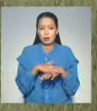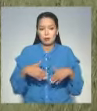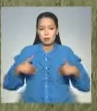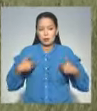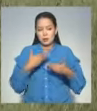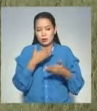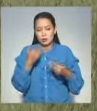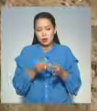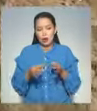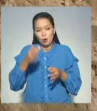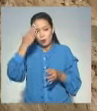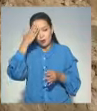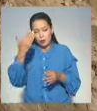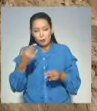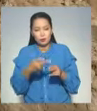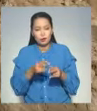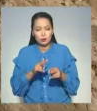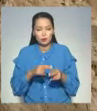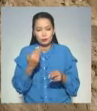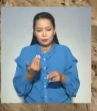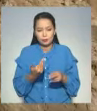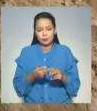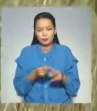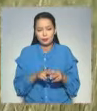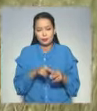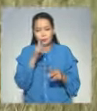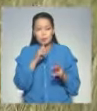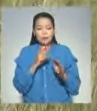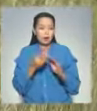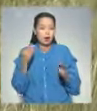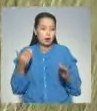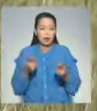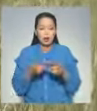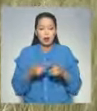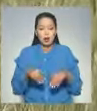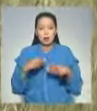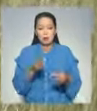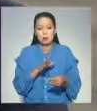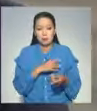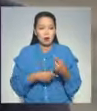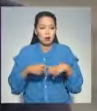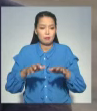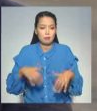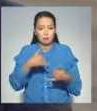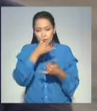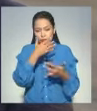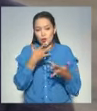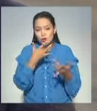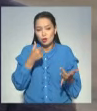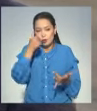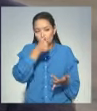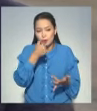аудан әкімдігі бұл жерлердің осыдан біраз жыл бұрын жалға берілгенін айтады. Қайтарып алуға негіз жоқ деп отыр. Соңғы жылдары